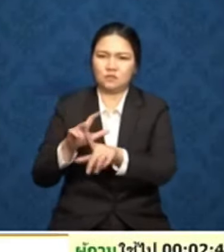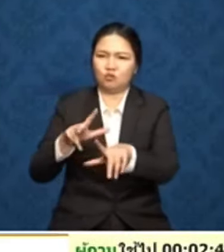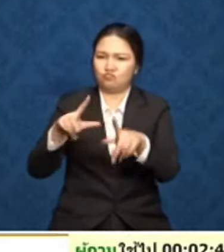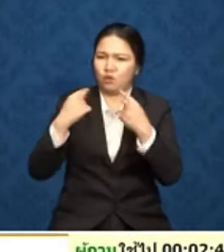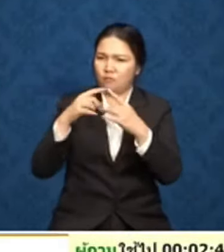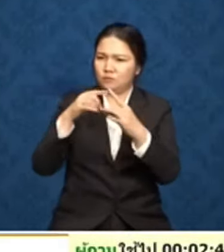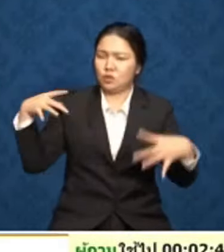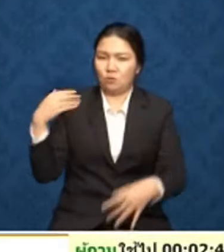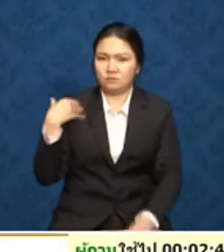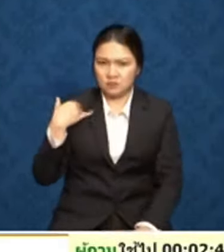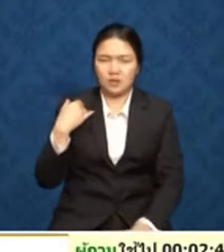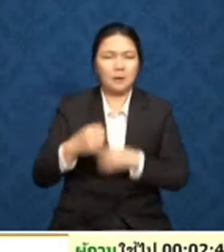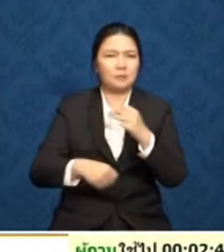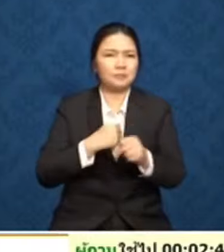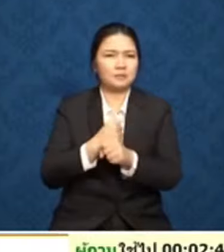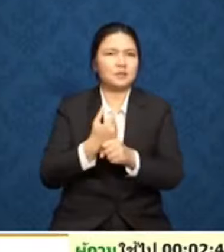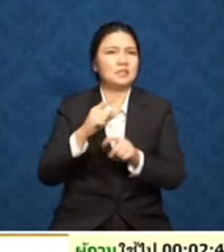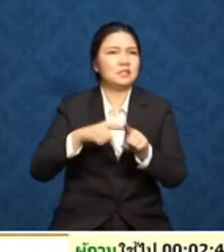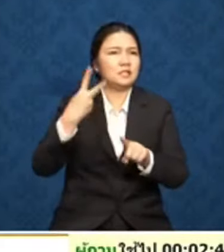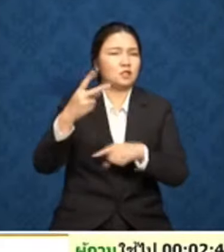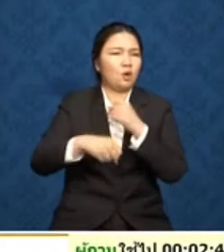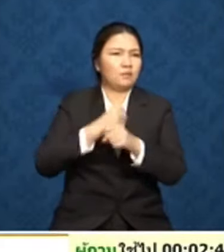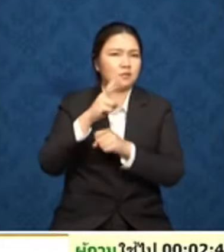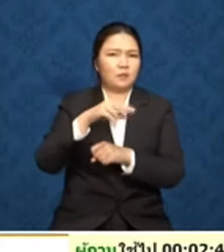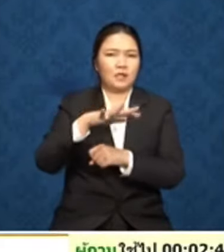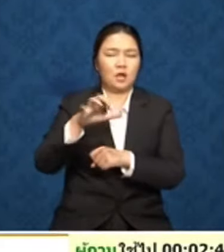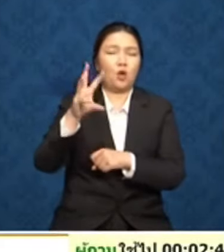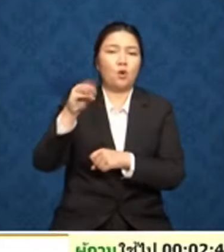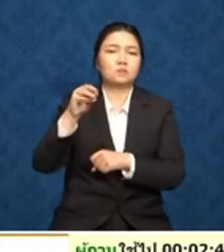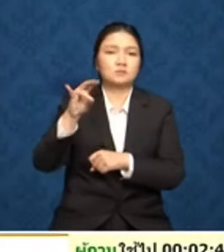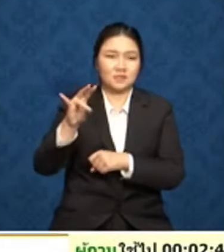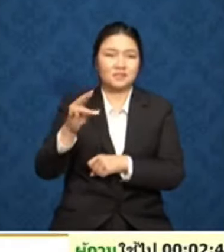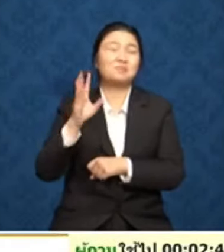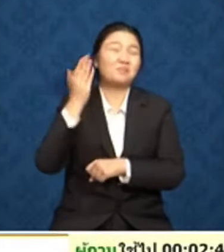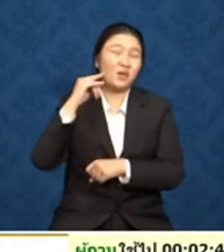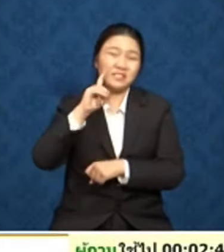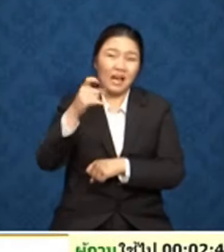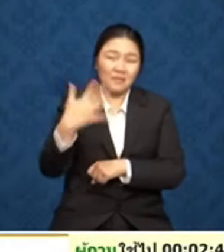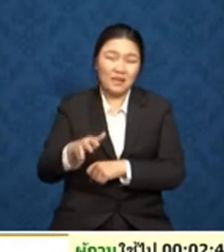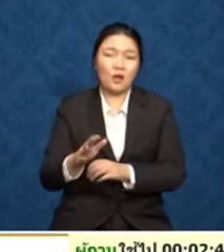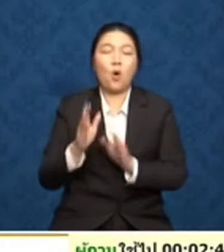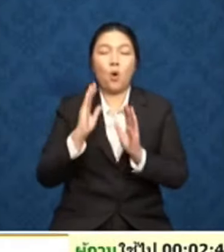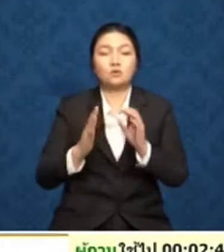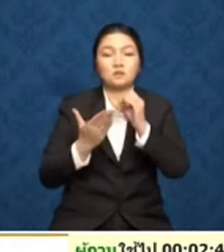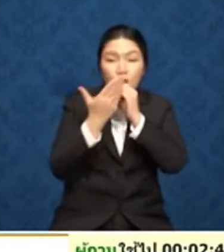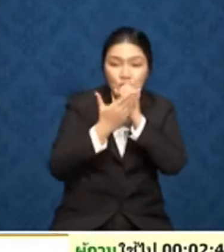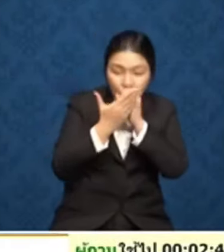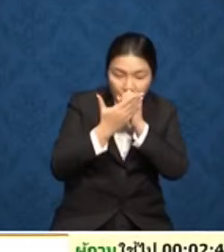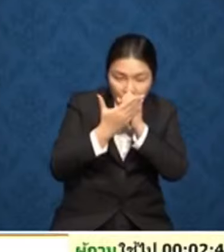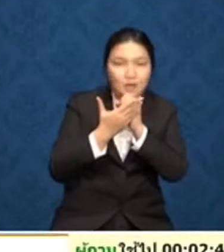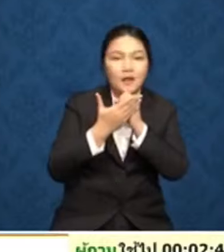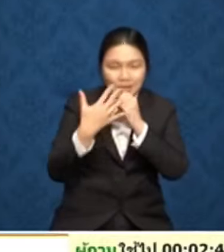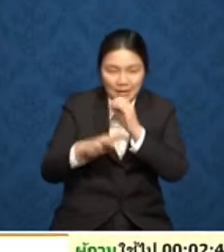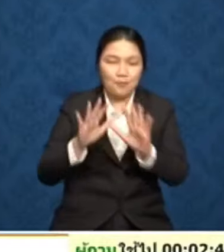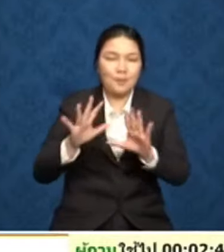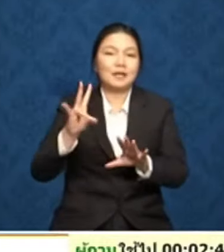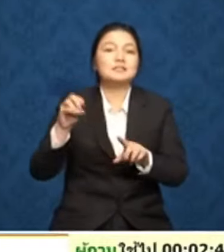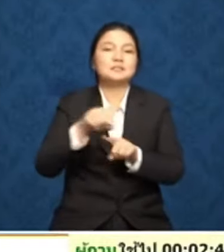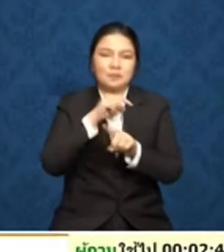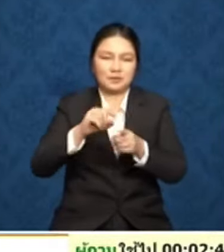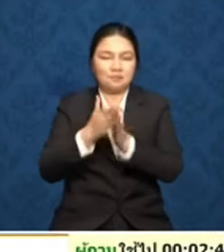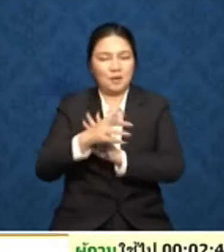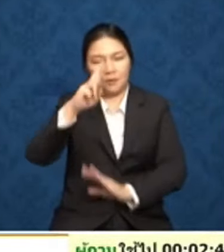ในปี67ต้นปีตอนกุมภาพันธ์เนี่ยบอกว่ามีผู้ป่วยจิตเวชที่เกิดจากยาเสพติดเนี่ยประมาณ 70% แต่ว่าท่